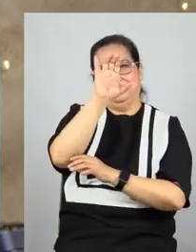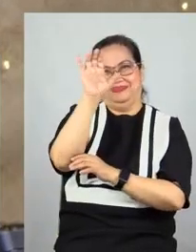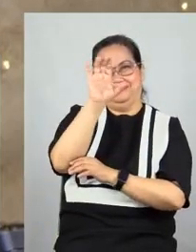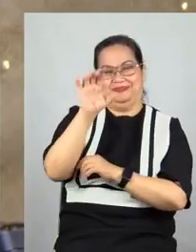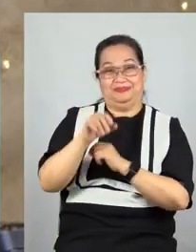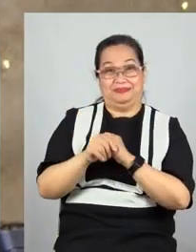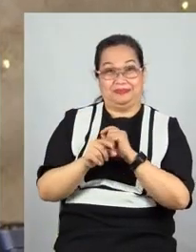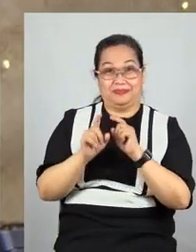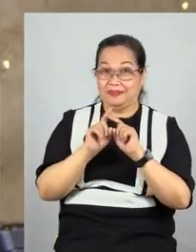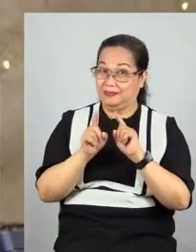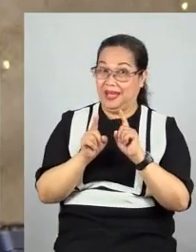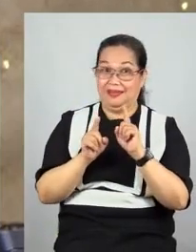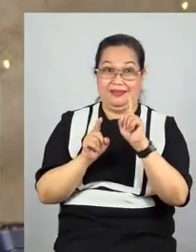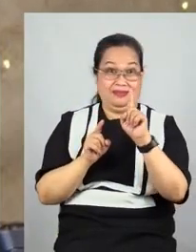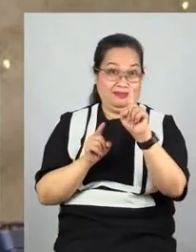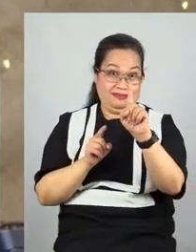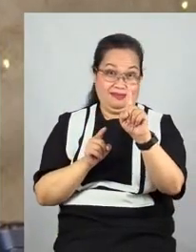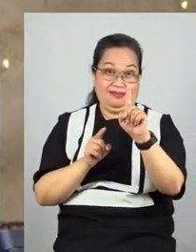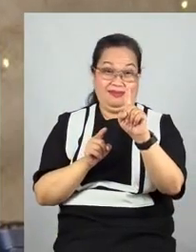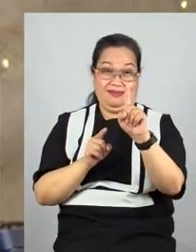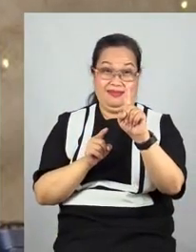Pero mga kapatid,